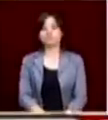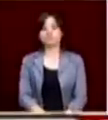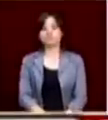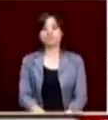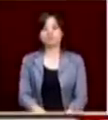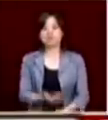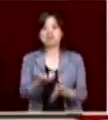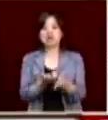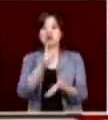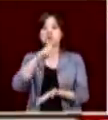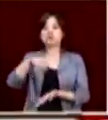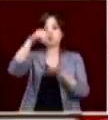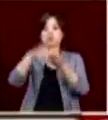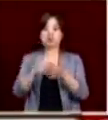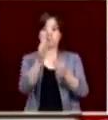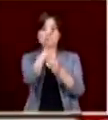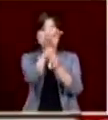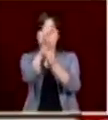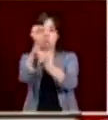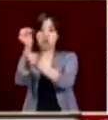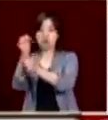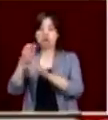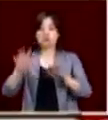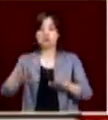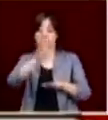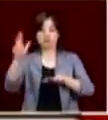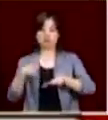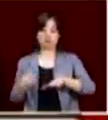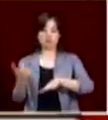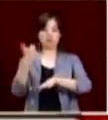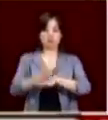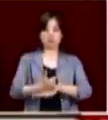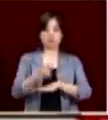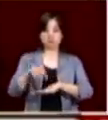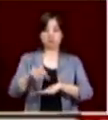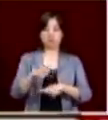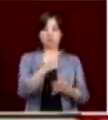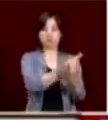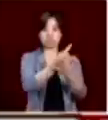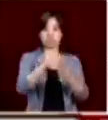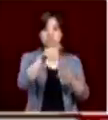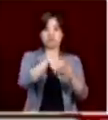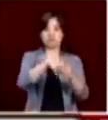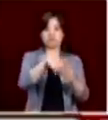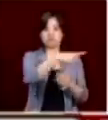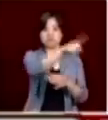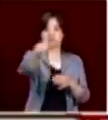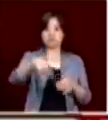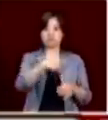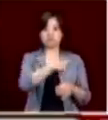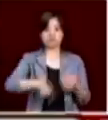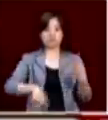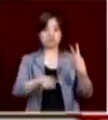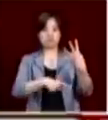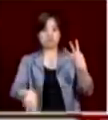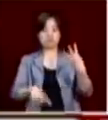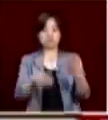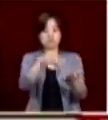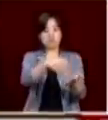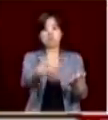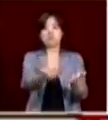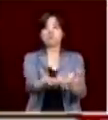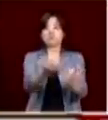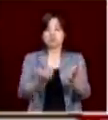那照他拄仔讲迄个标准，今仔徛伫台顶，遮个要参选党主席的人，伫要未登记以